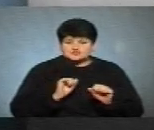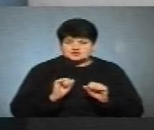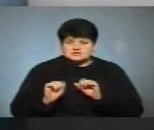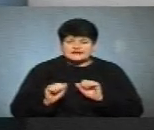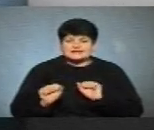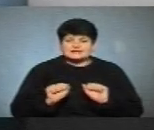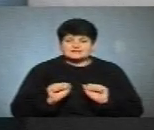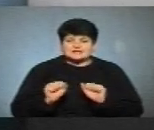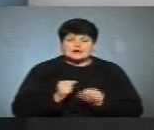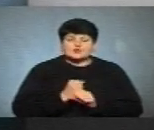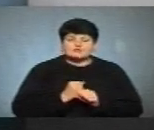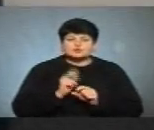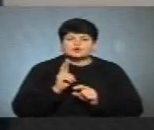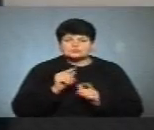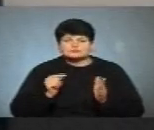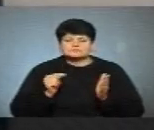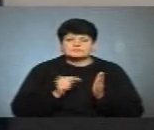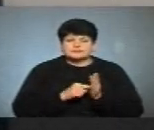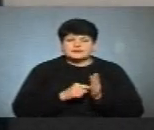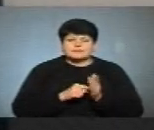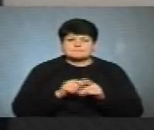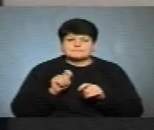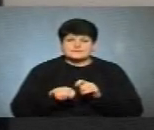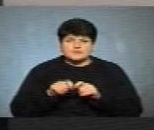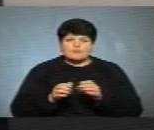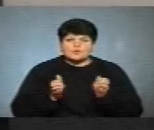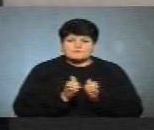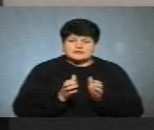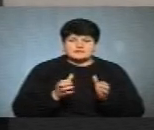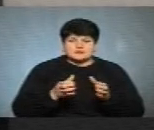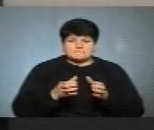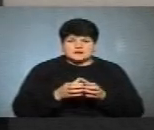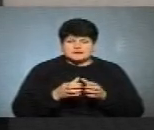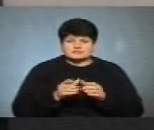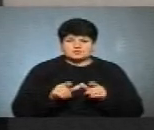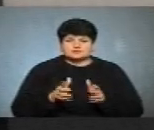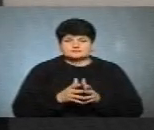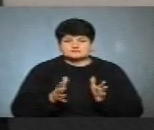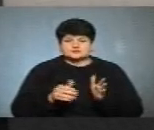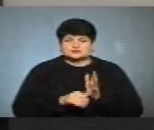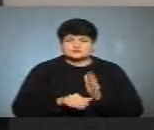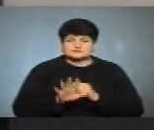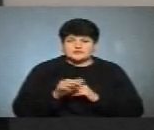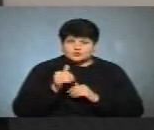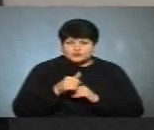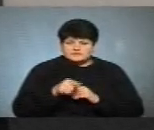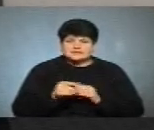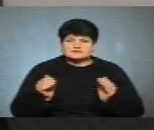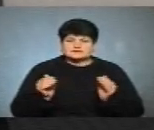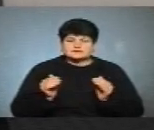розпорядження керівника робіт, хто підлягає обстеженню мобільними бригадами. Це люди понад 65 років, в яких там